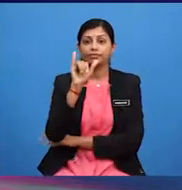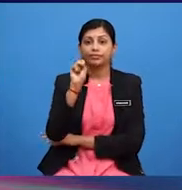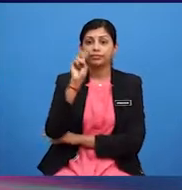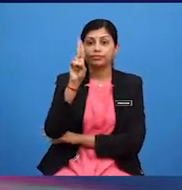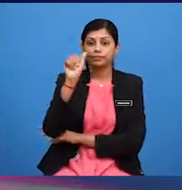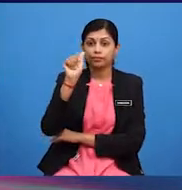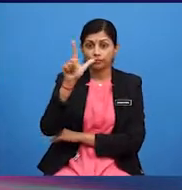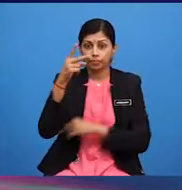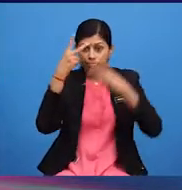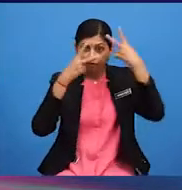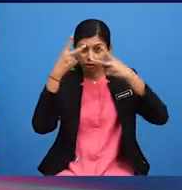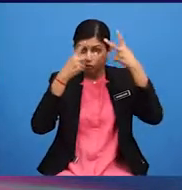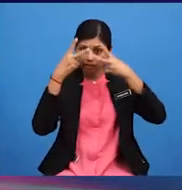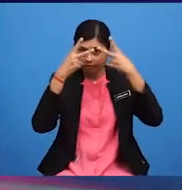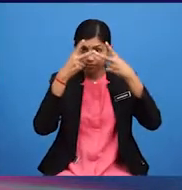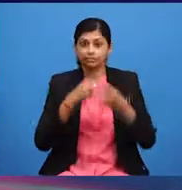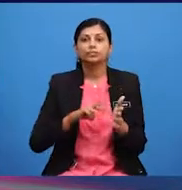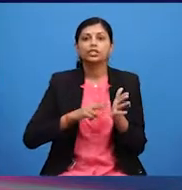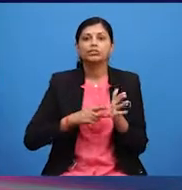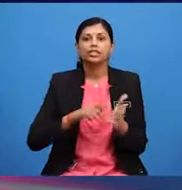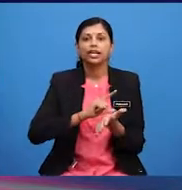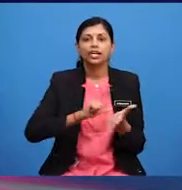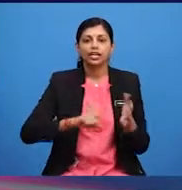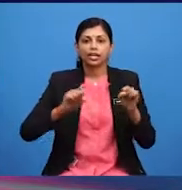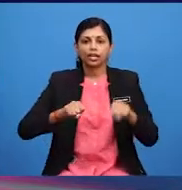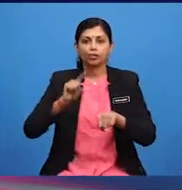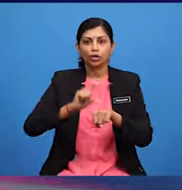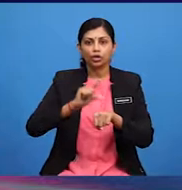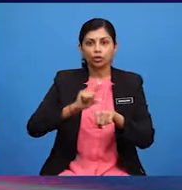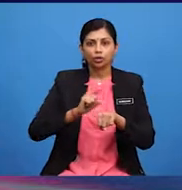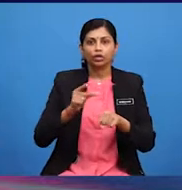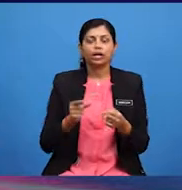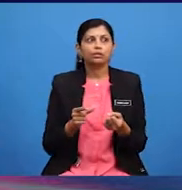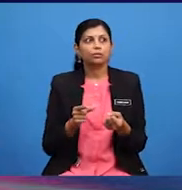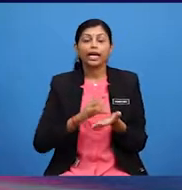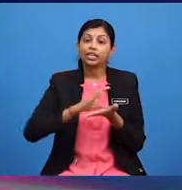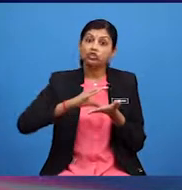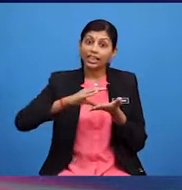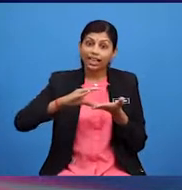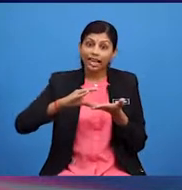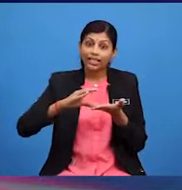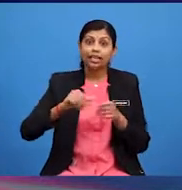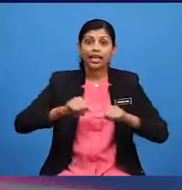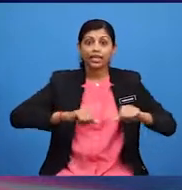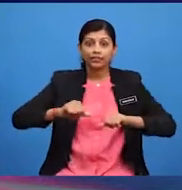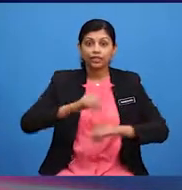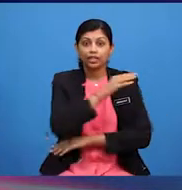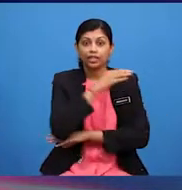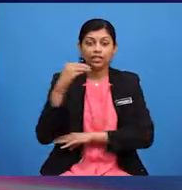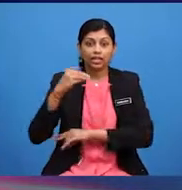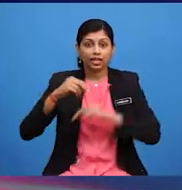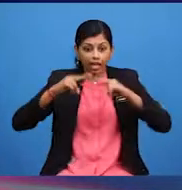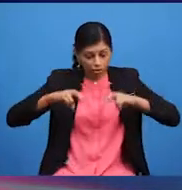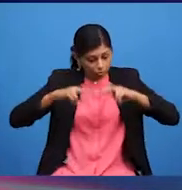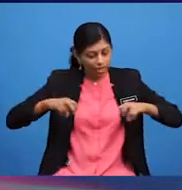Eksplorasi visual ialah lakaran yang boleh digunakan sebagai catatan aktiviti